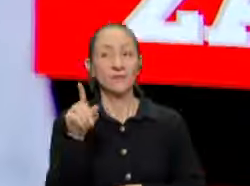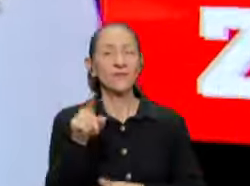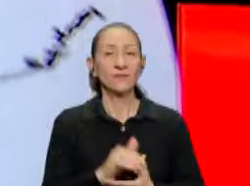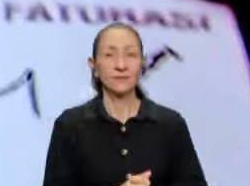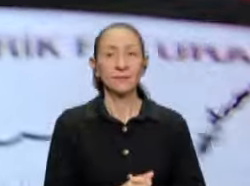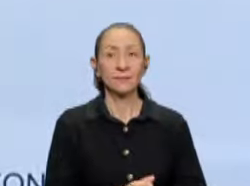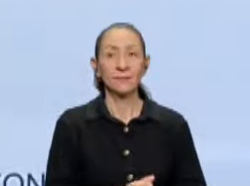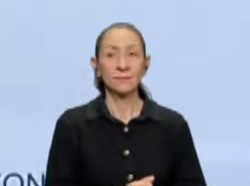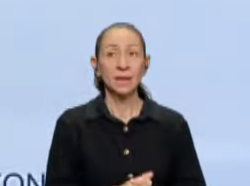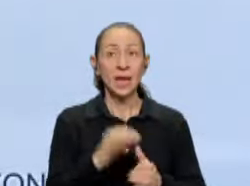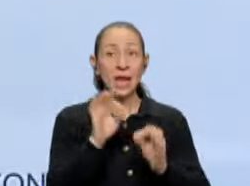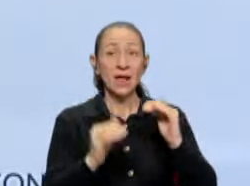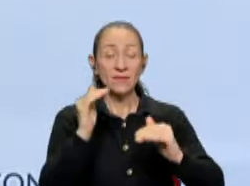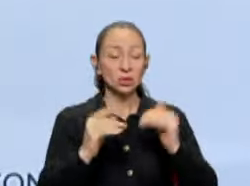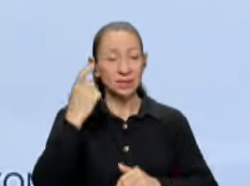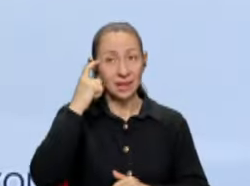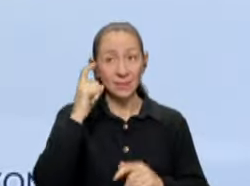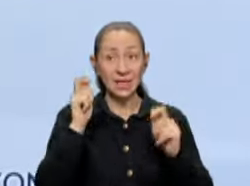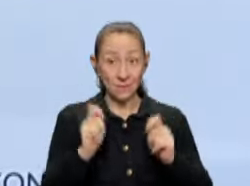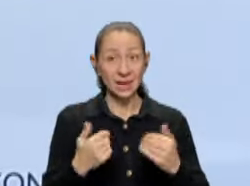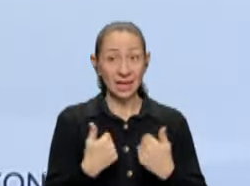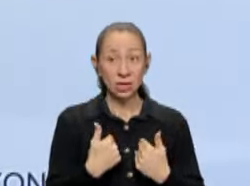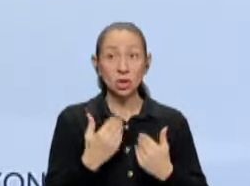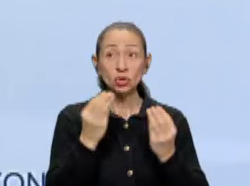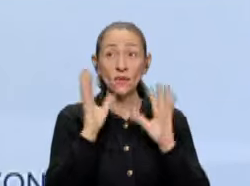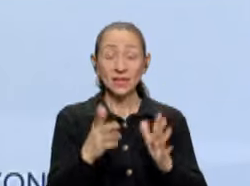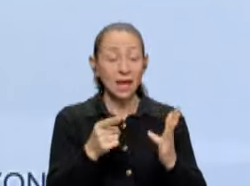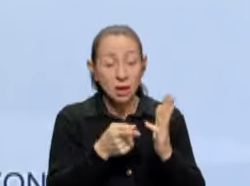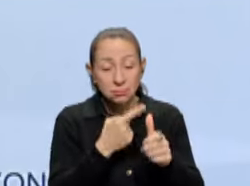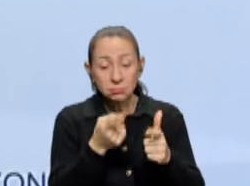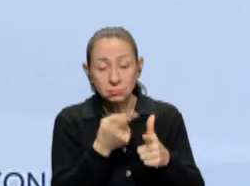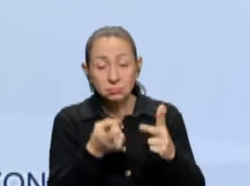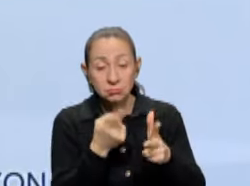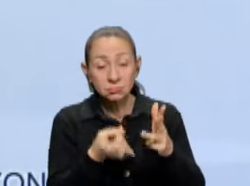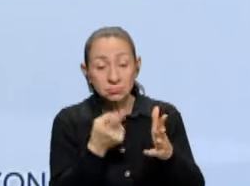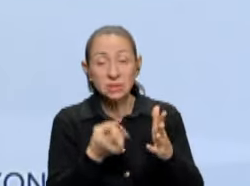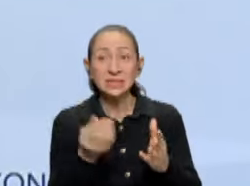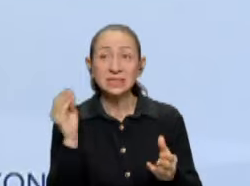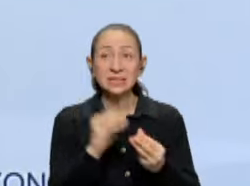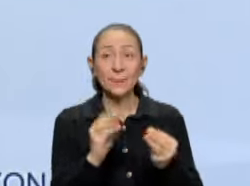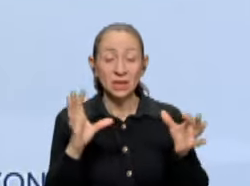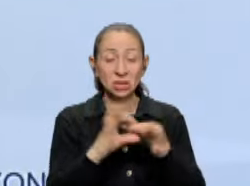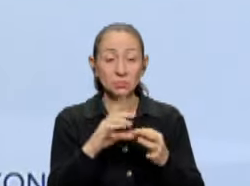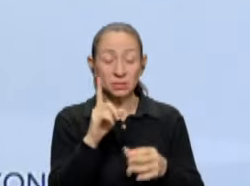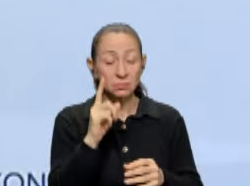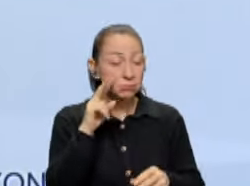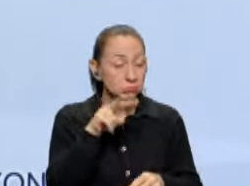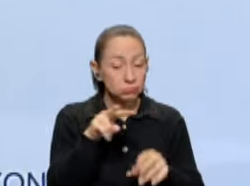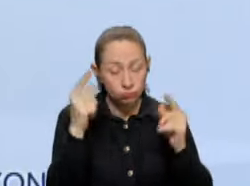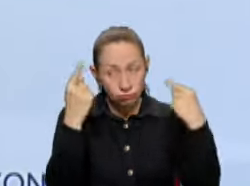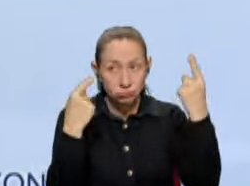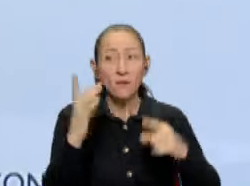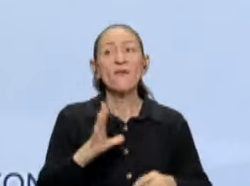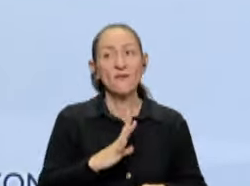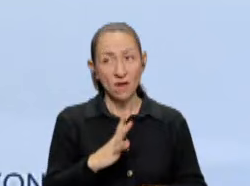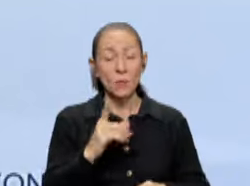itirafı enflasyon tahminlerimizi yaparken birçok kalemde yaşanabilecek zamlar için bir projeksiyonda bulunuyoruz Burada